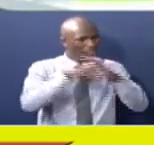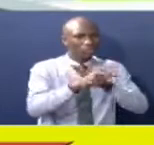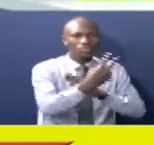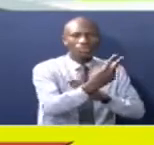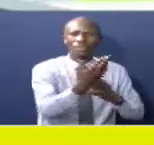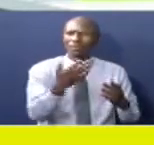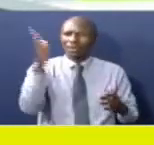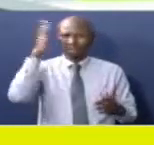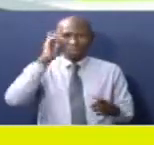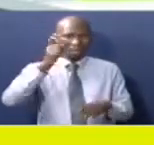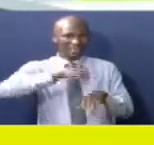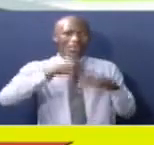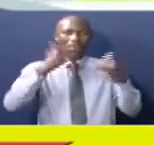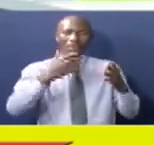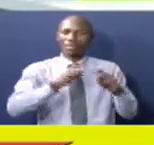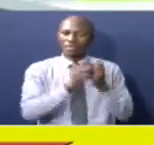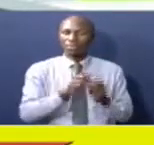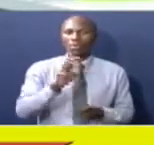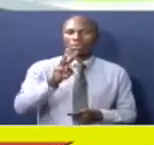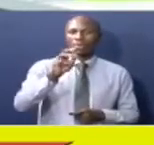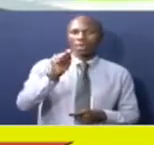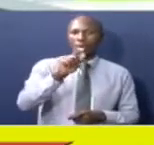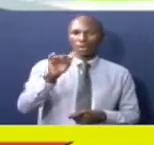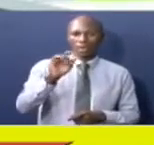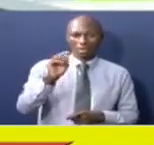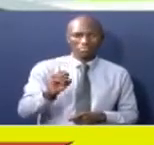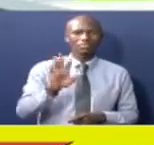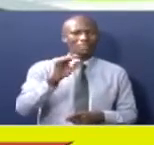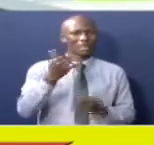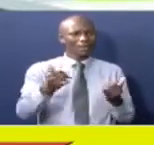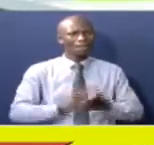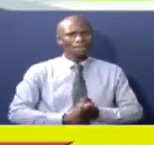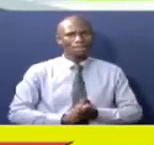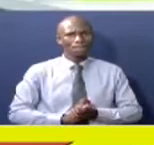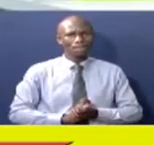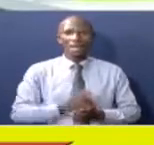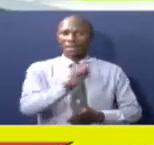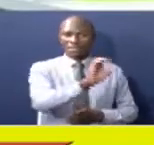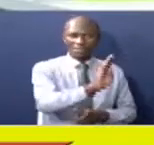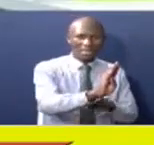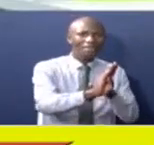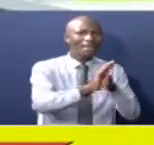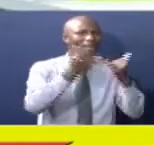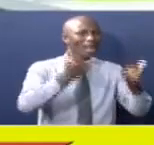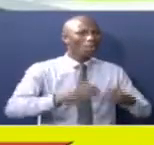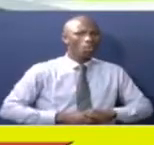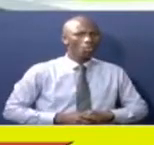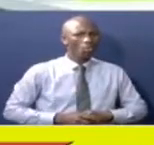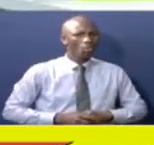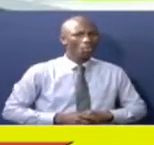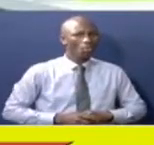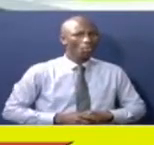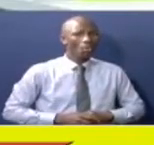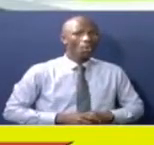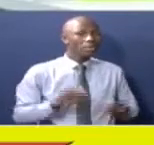isikana ibindani jimwe ni wediwe adhaukia timu wa Wazito na indi musesia ni kana KCB kwa OUU monga milite